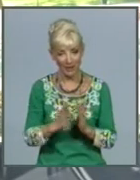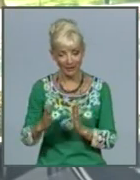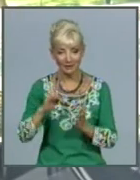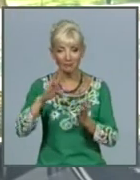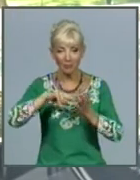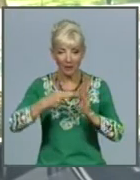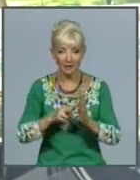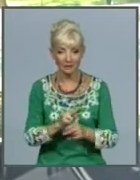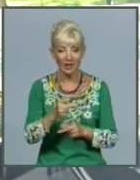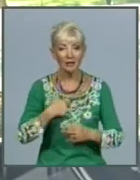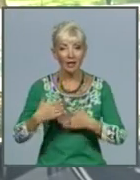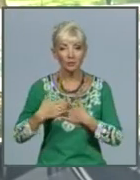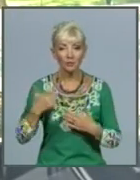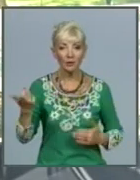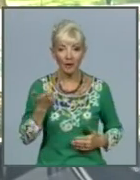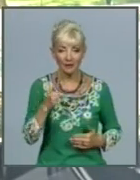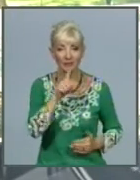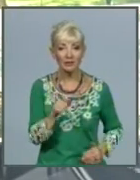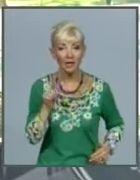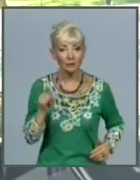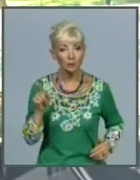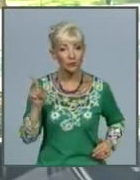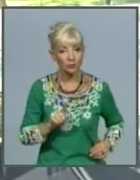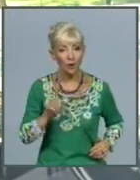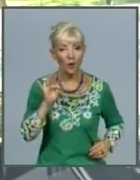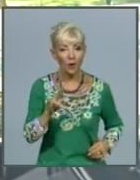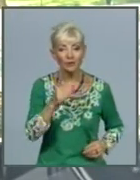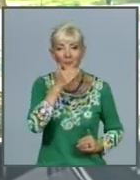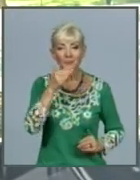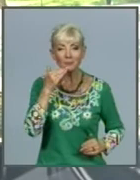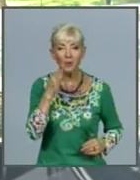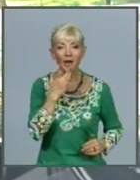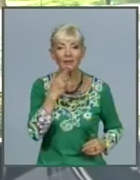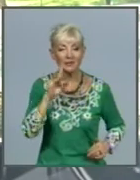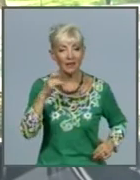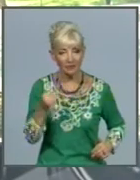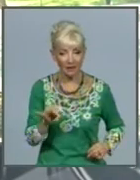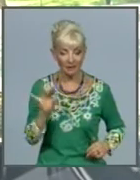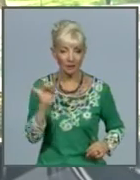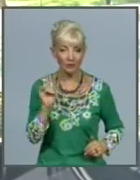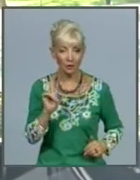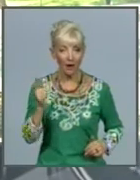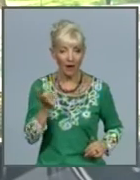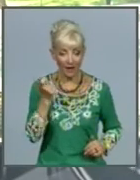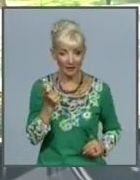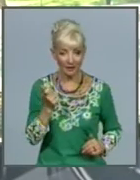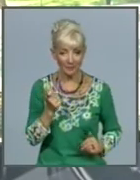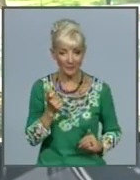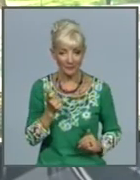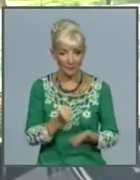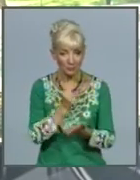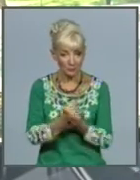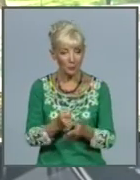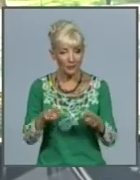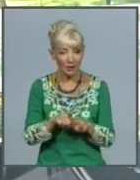Харьков за то, что он многонациональный, и за то, что в Харькове заведено так, что если ты приехал